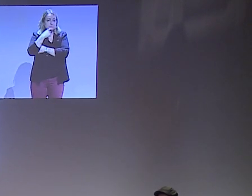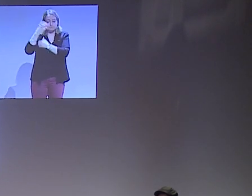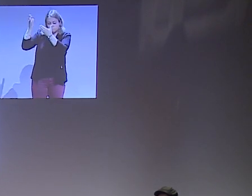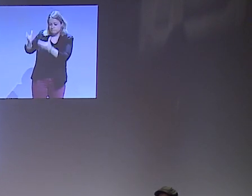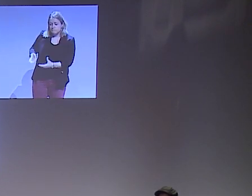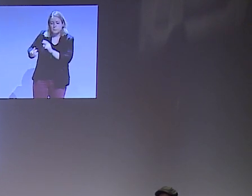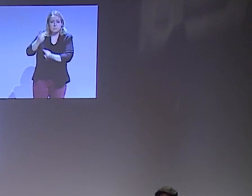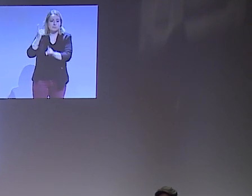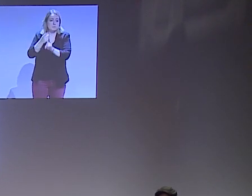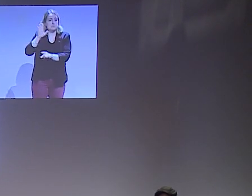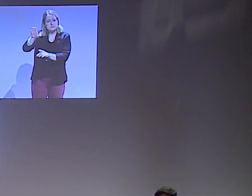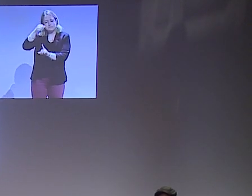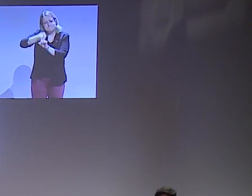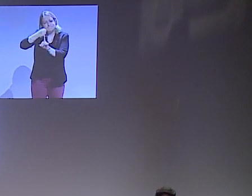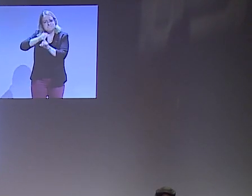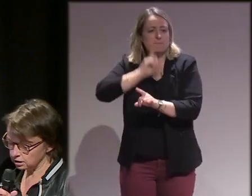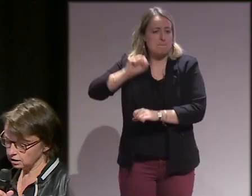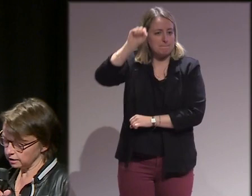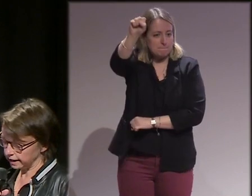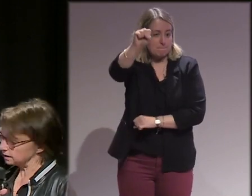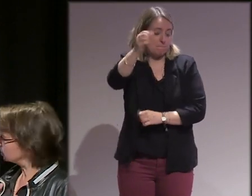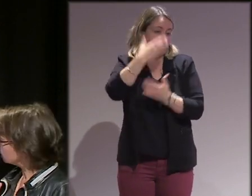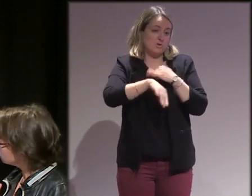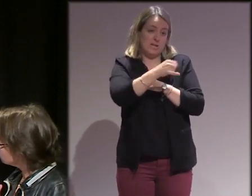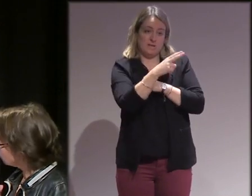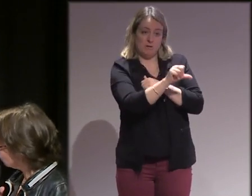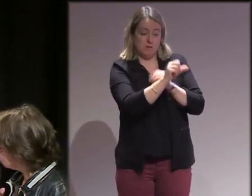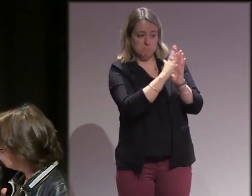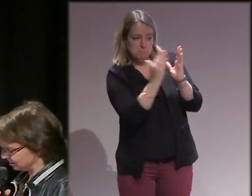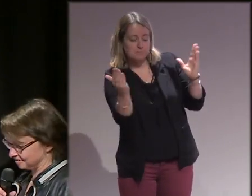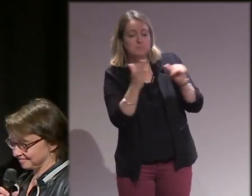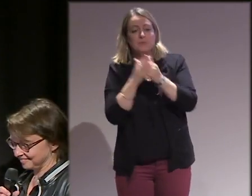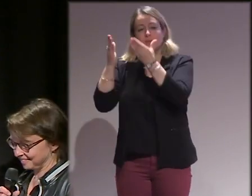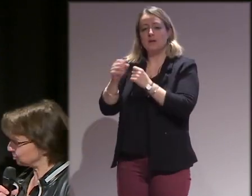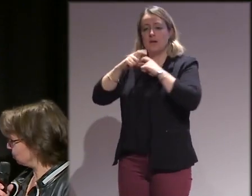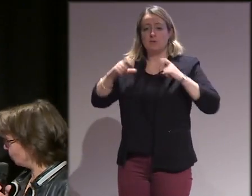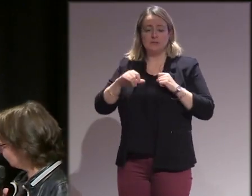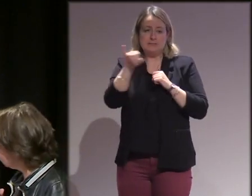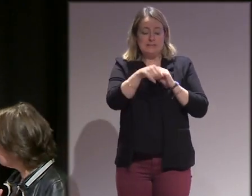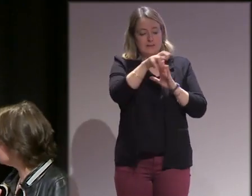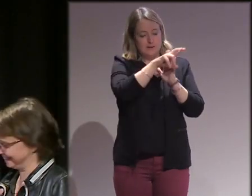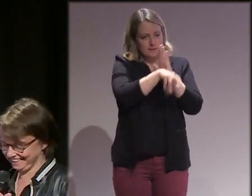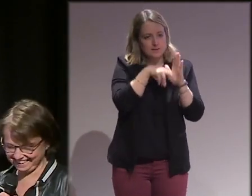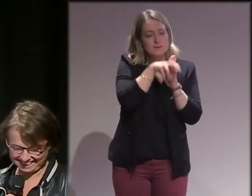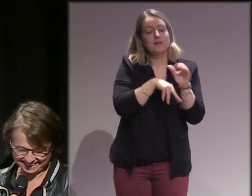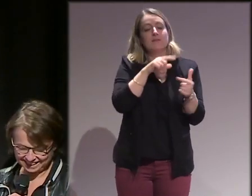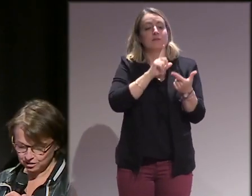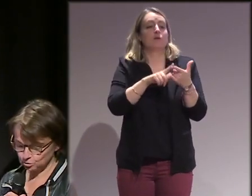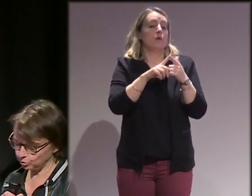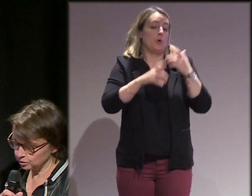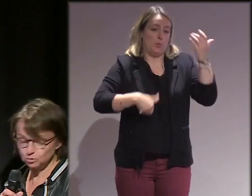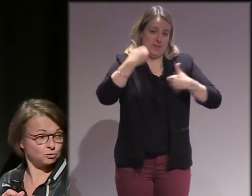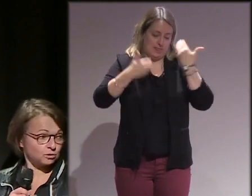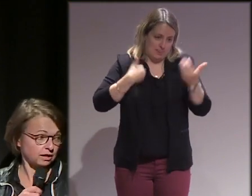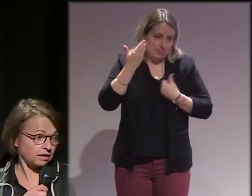archives de l'INA. Donc Amandine Gay est réalisatrice, comédienne, sociologue.